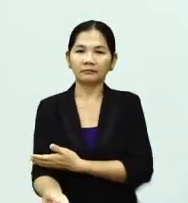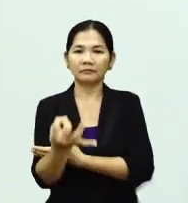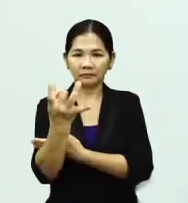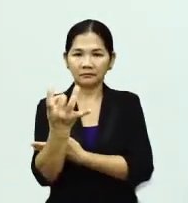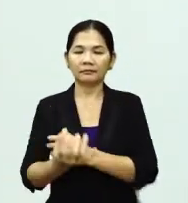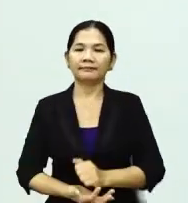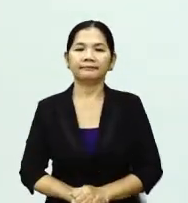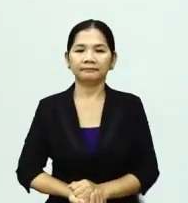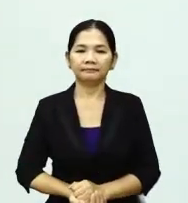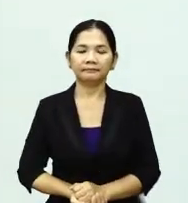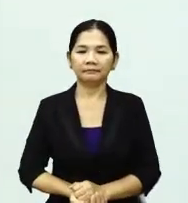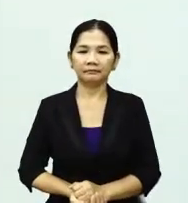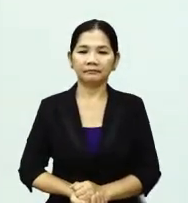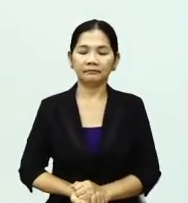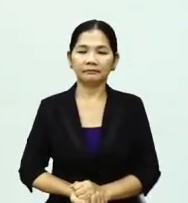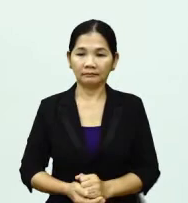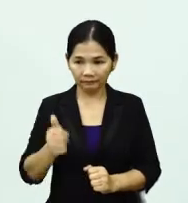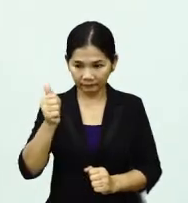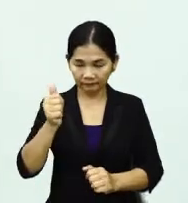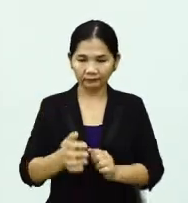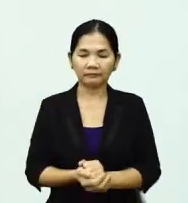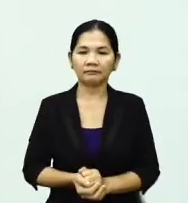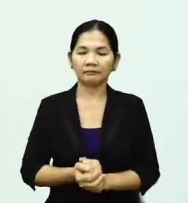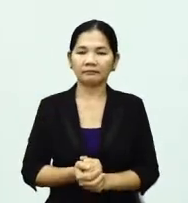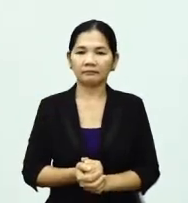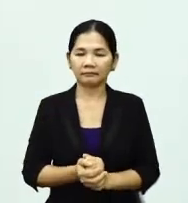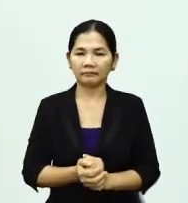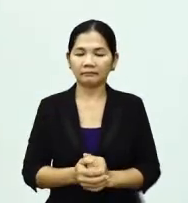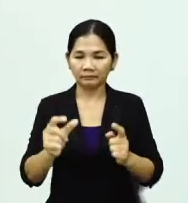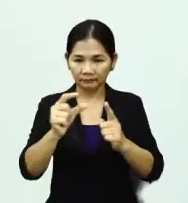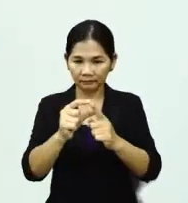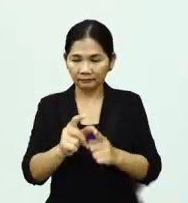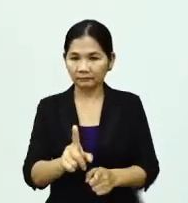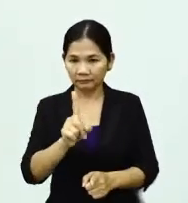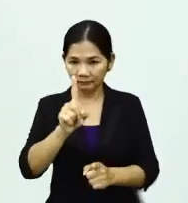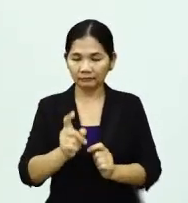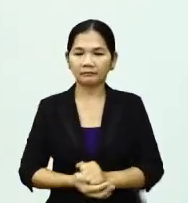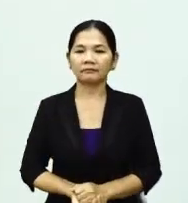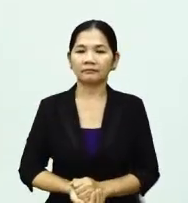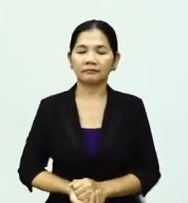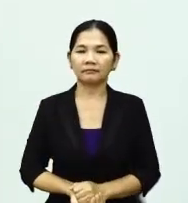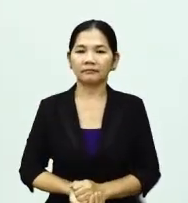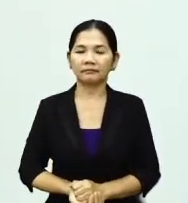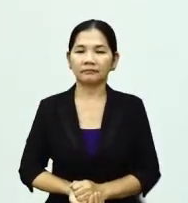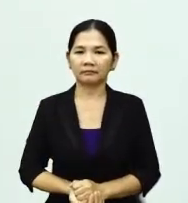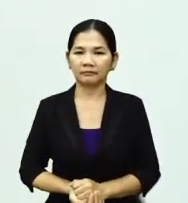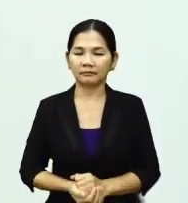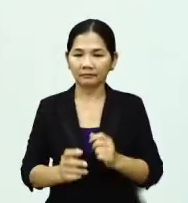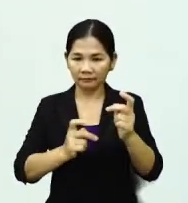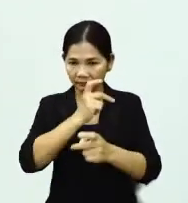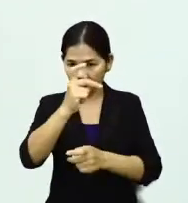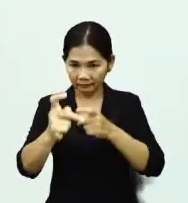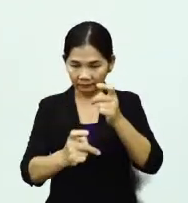lầm. Chà, lọ nè, ta là con lục chánh cho xe biệt mùi tiến. Chà, cường tì.